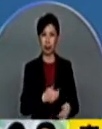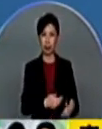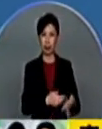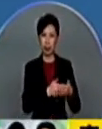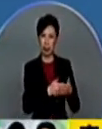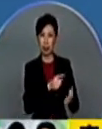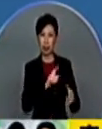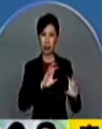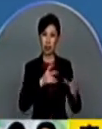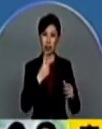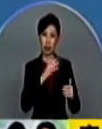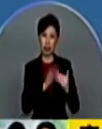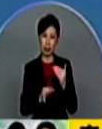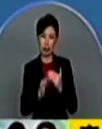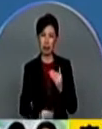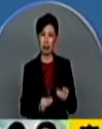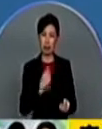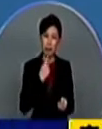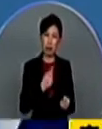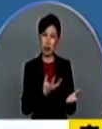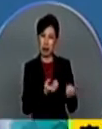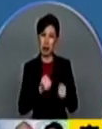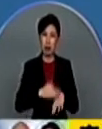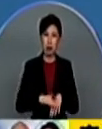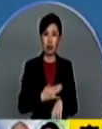受"一国两制"。我的天哪！